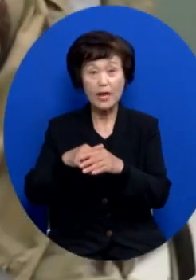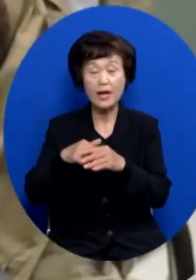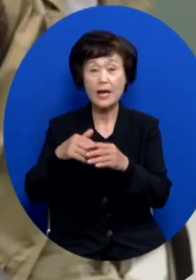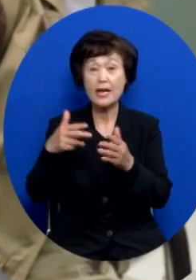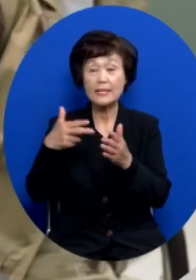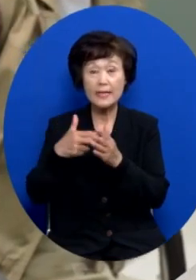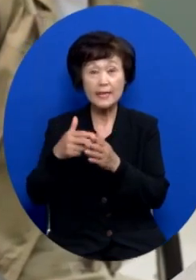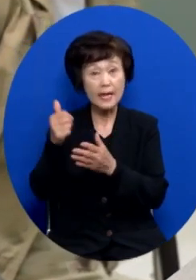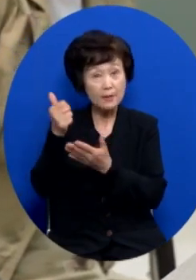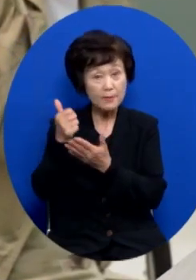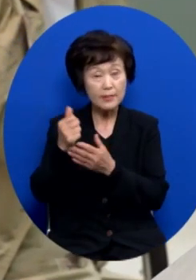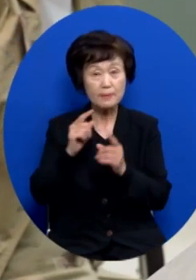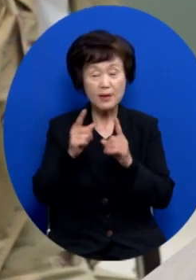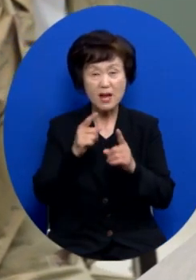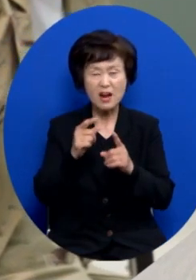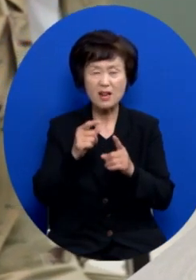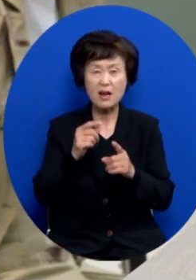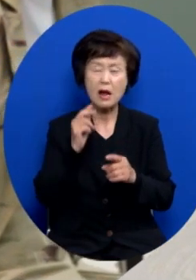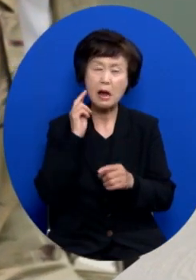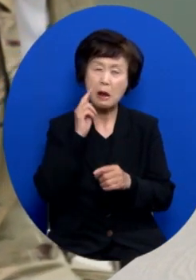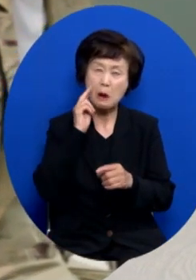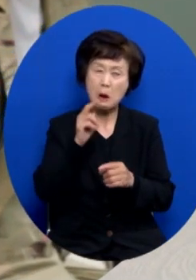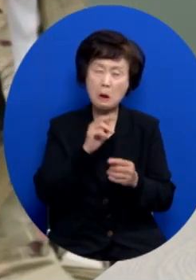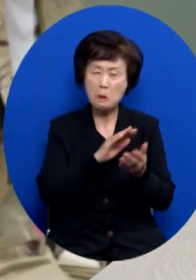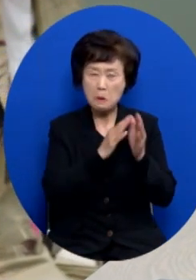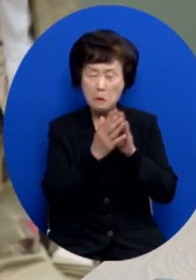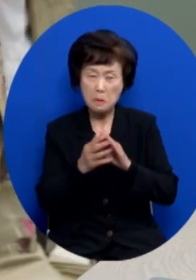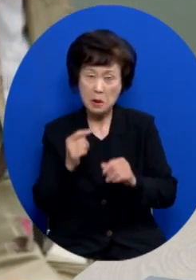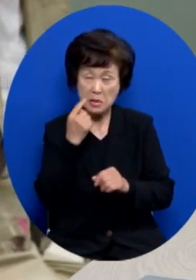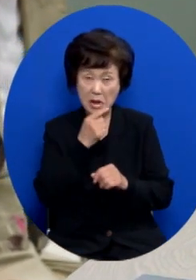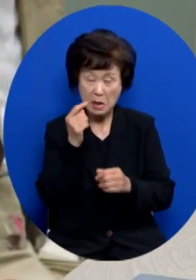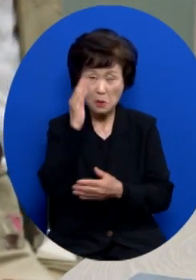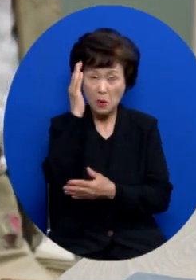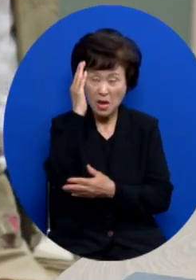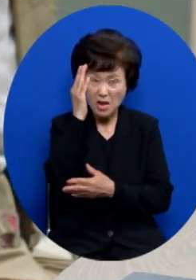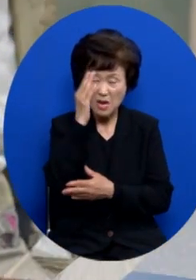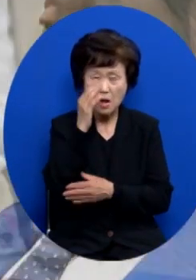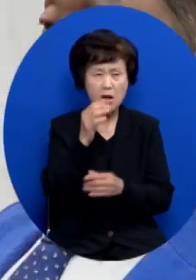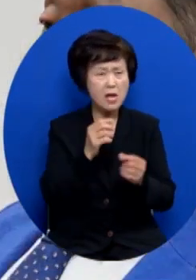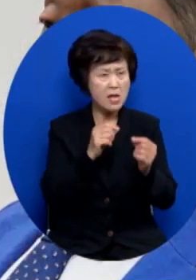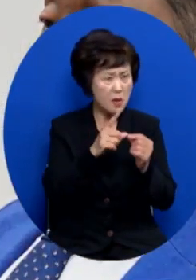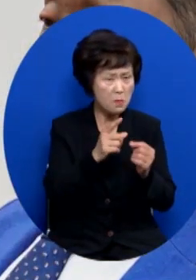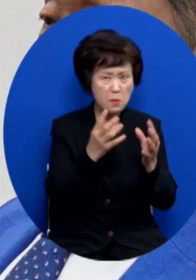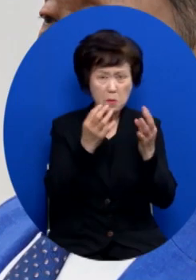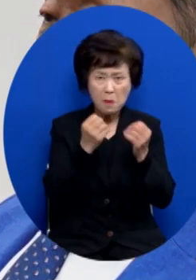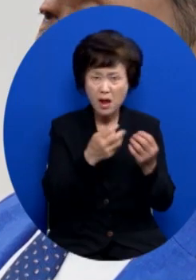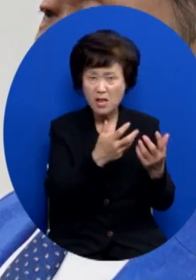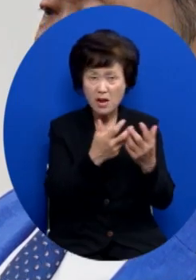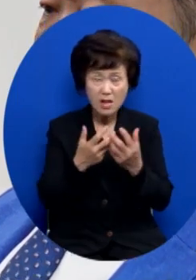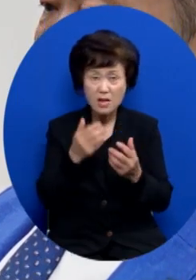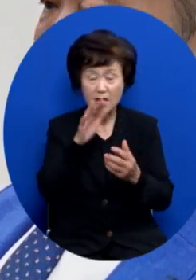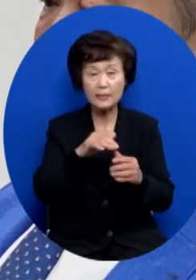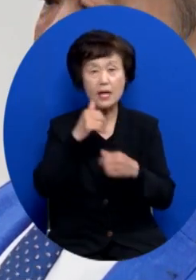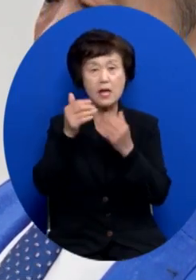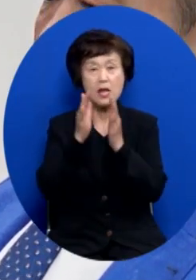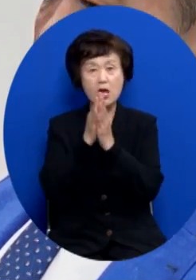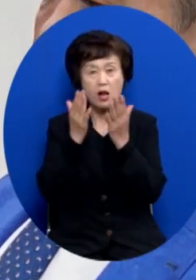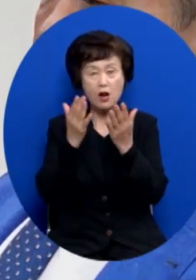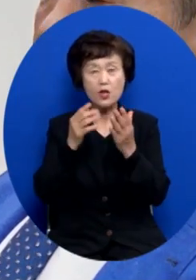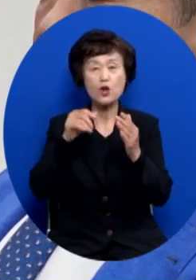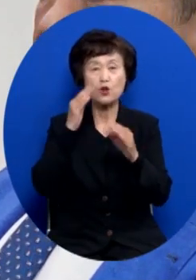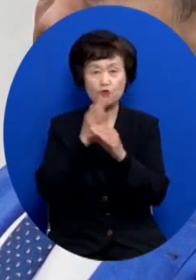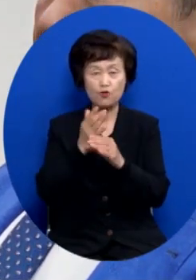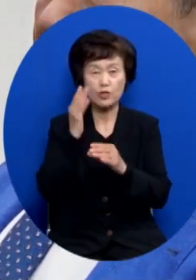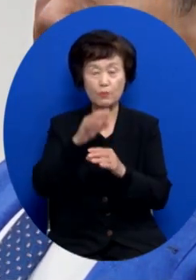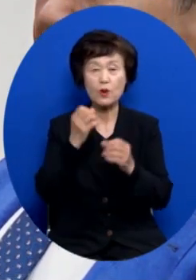이사장은 진화론이 대세가 되어버린 이 시대에 한국교회가 흔들리지 않고 성경 말씀을 중심으로 창조신앙을